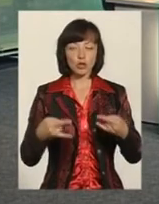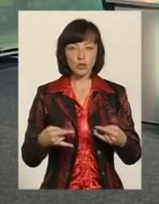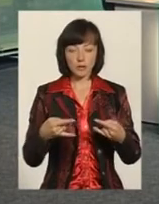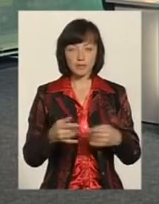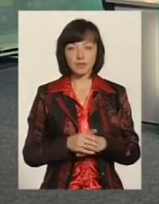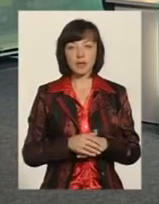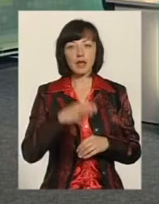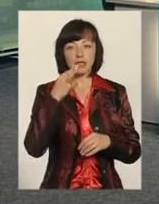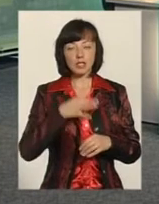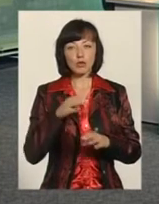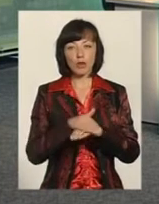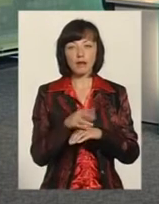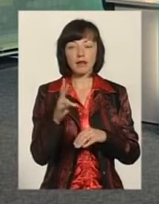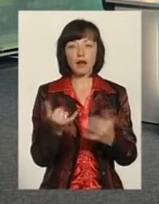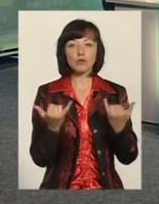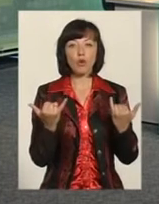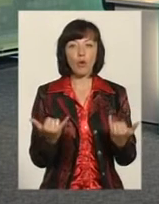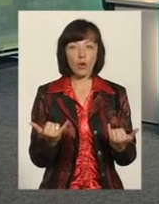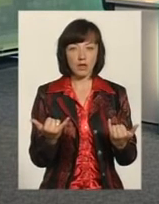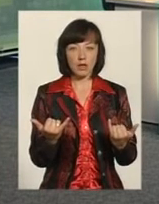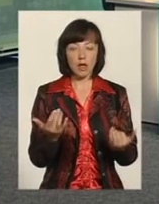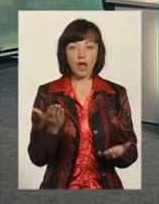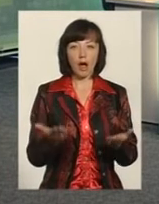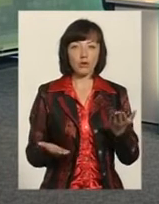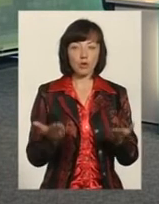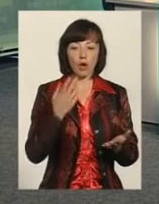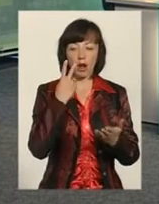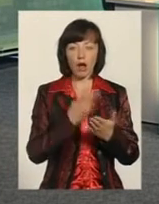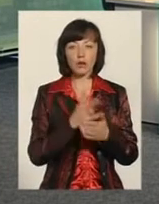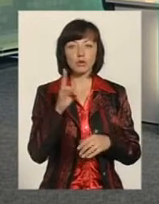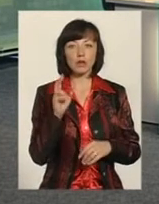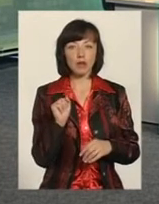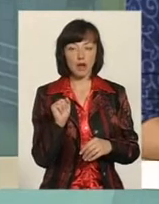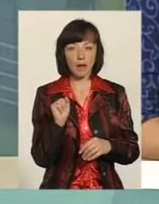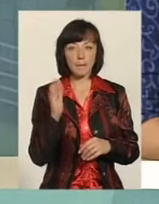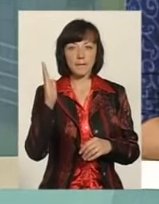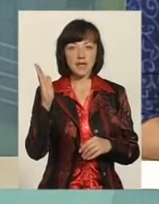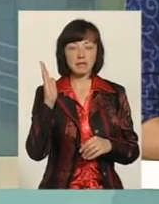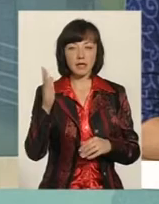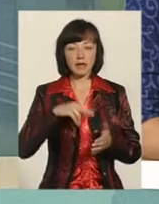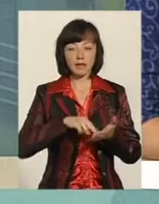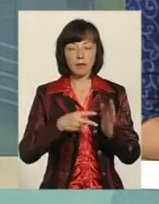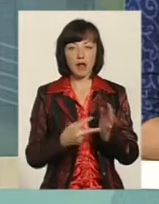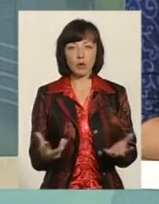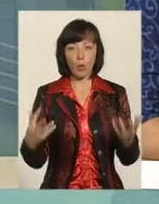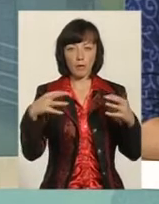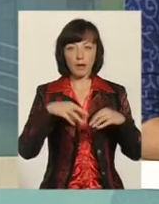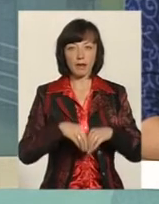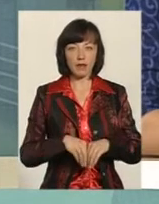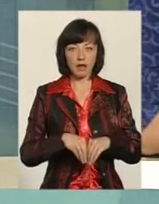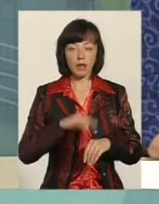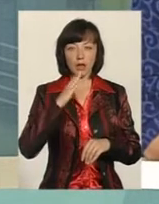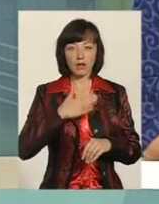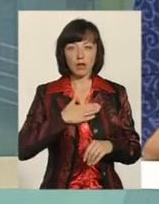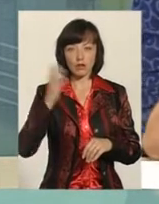Пане Сергію, скажіть, будь ласка, на сьогодні, от якщо глянути на перспективний план об'єднання